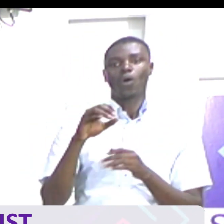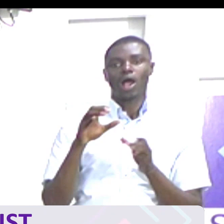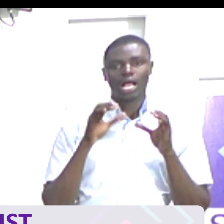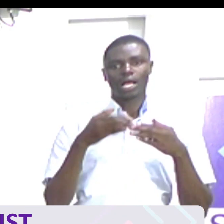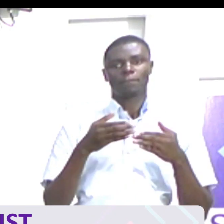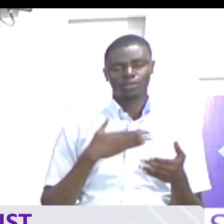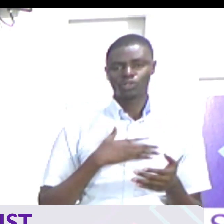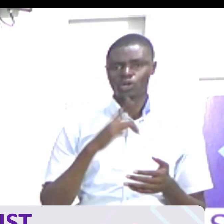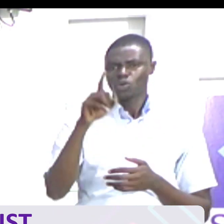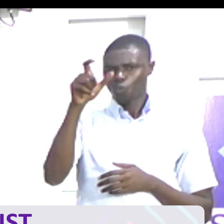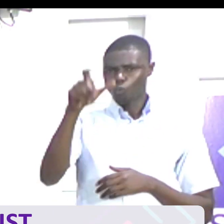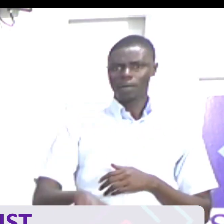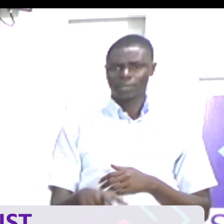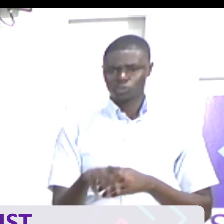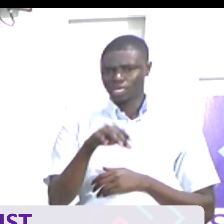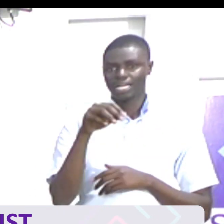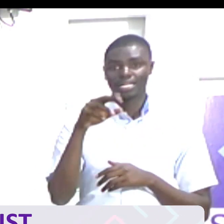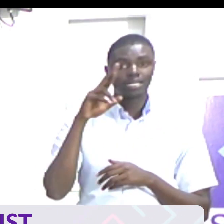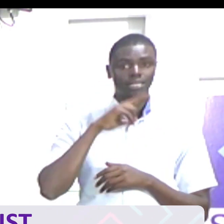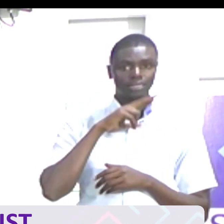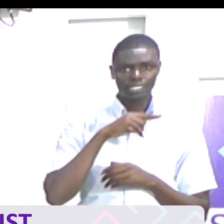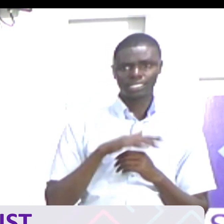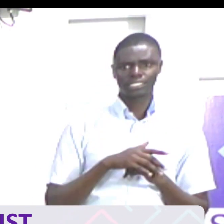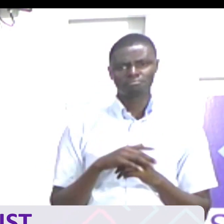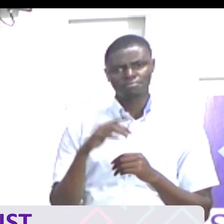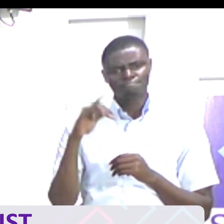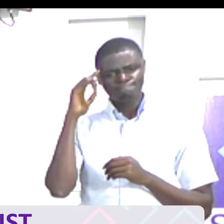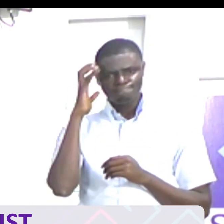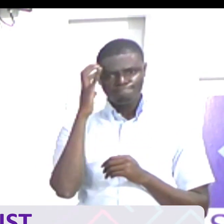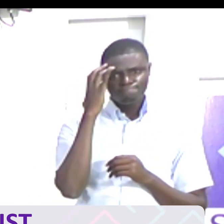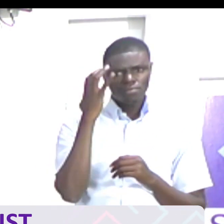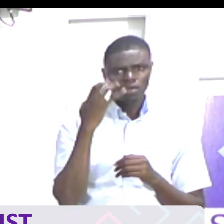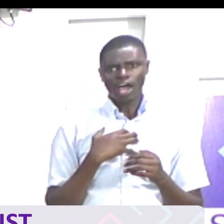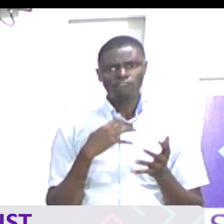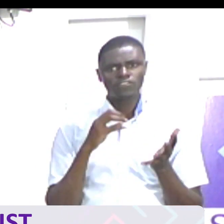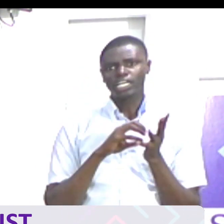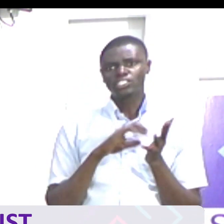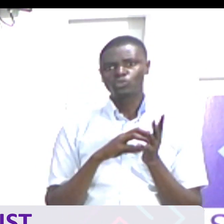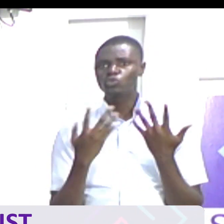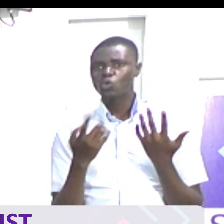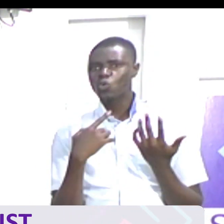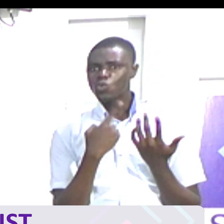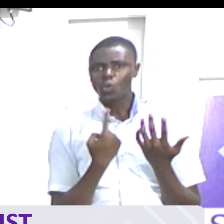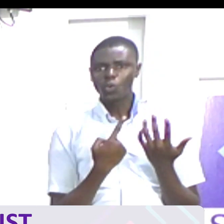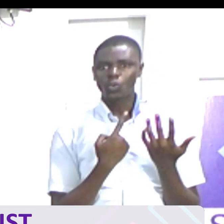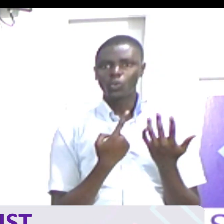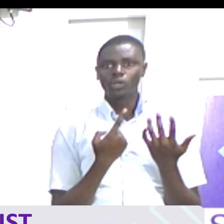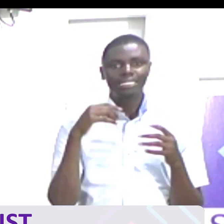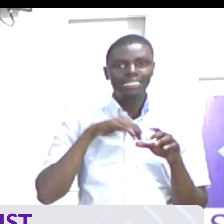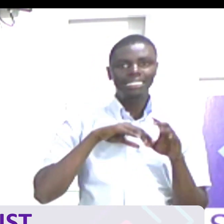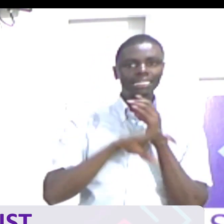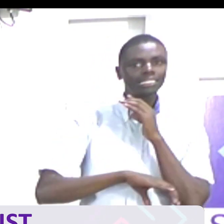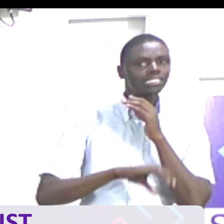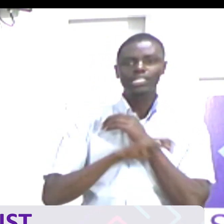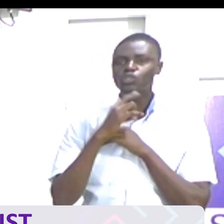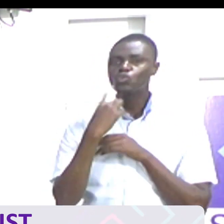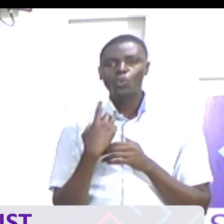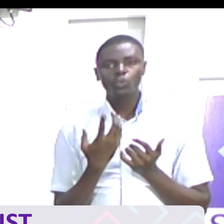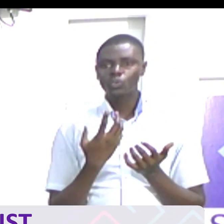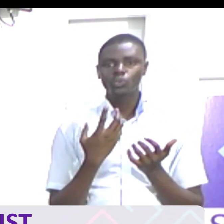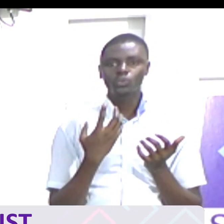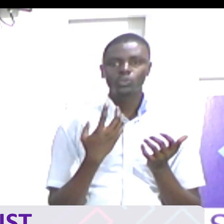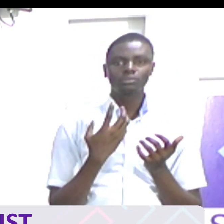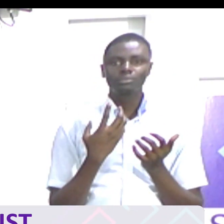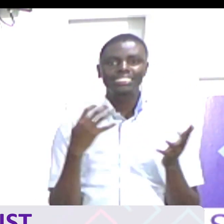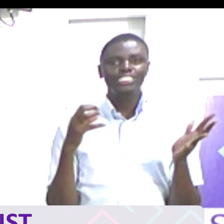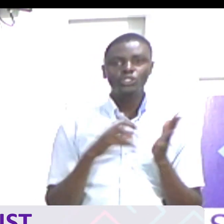Hii ni kwa mtu mmoja tu anza ni take risk. Kwanza nana shafikira kuwa na station kama hiyo out of this world, even kwa hii country. Nana shafikira